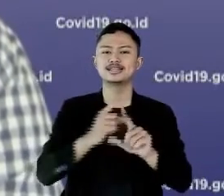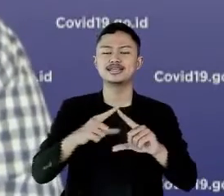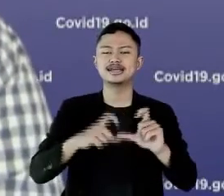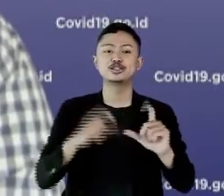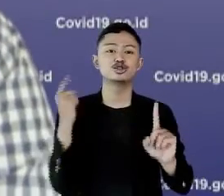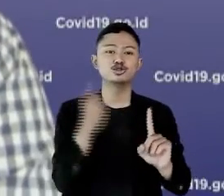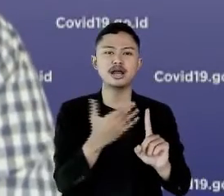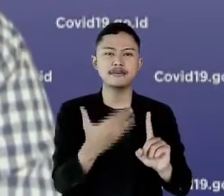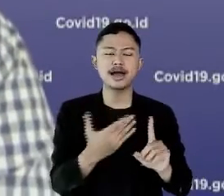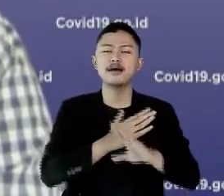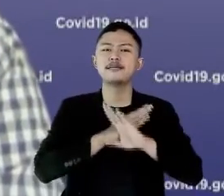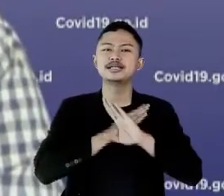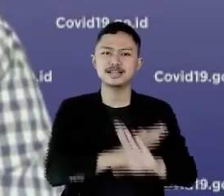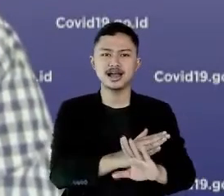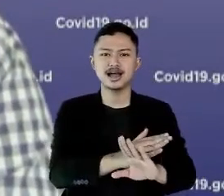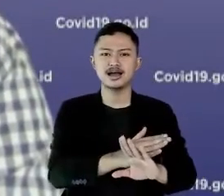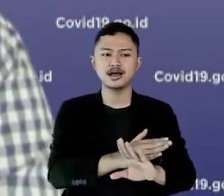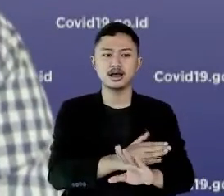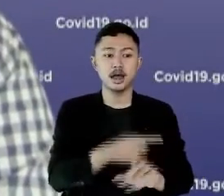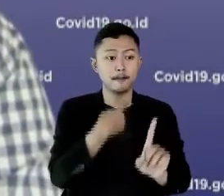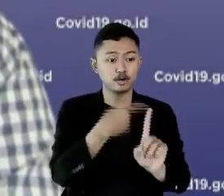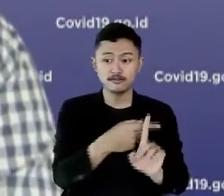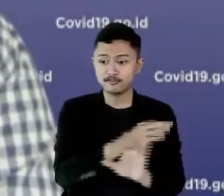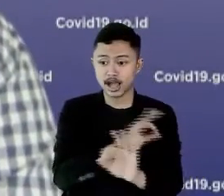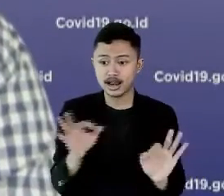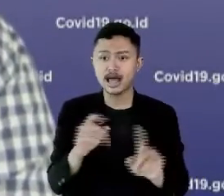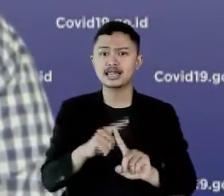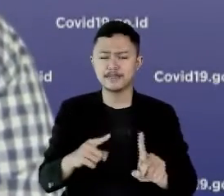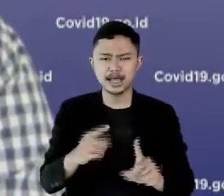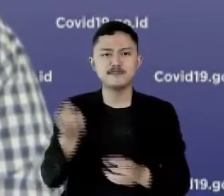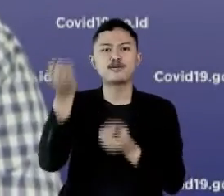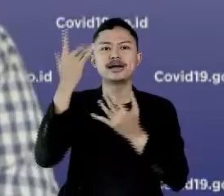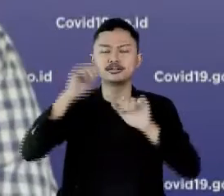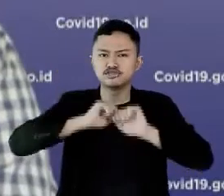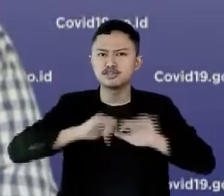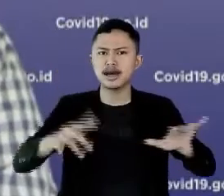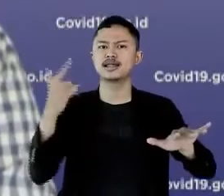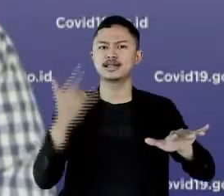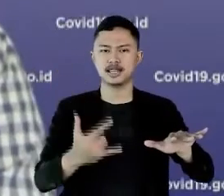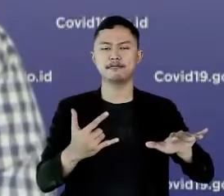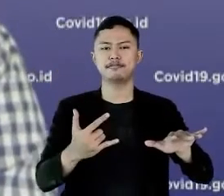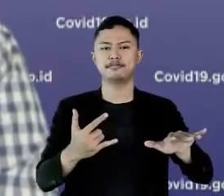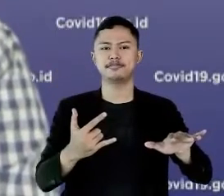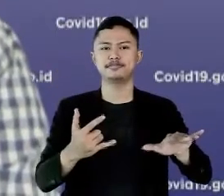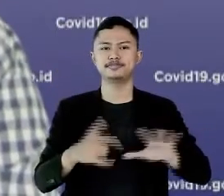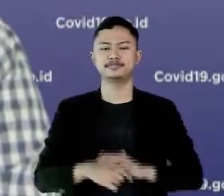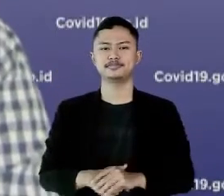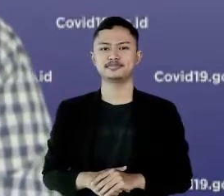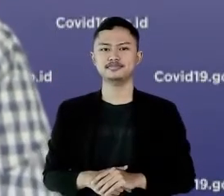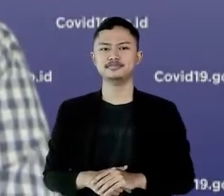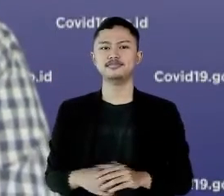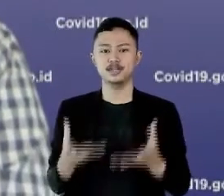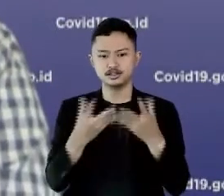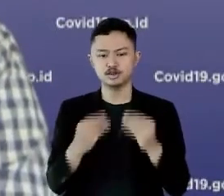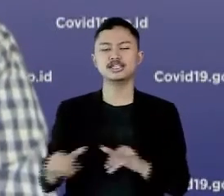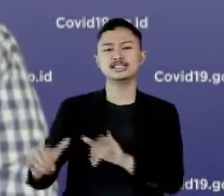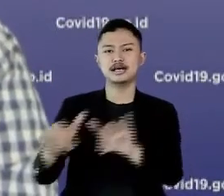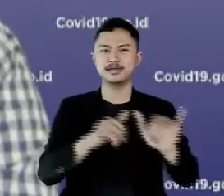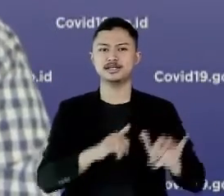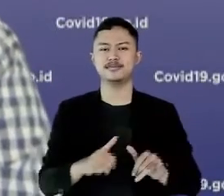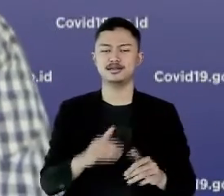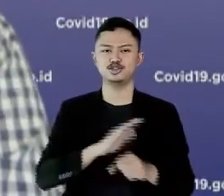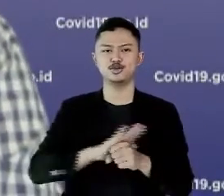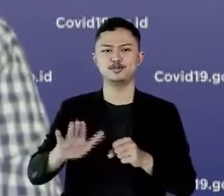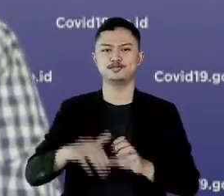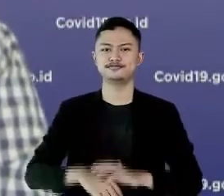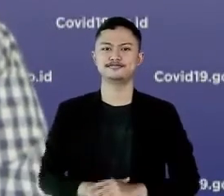mengingatkan, saling menegur ya gitu. Supaya kemudian tadi kita bisa sama-sama mengatasi ini secara bersama-sama. Demikian Mas